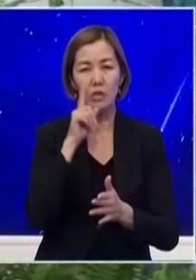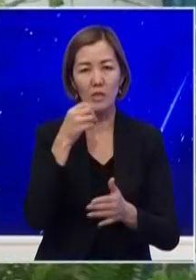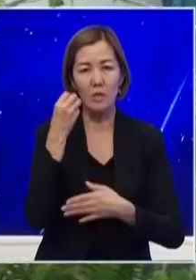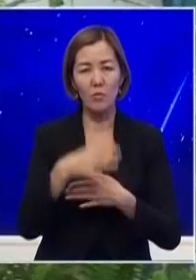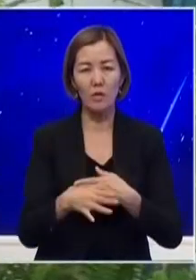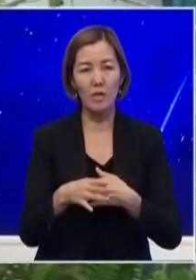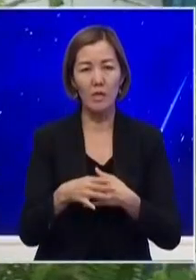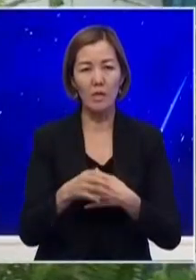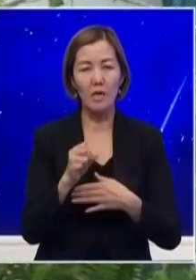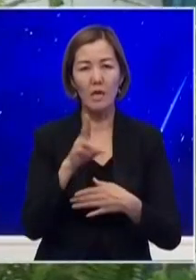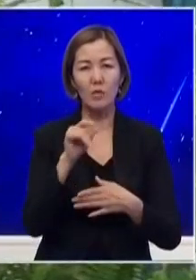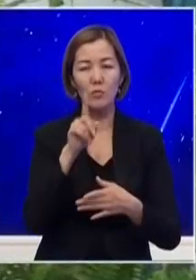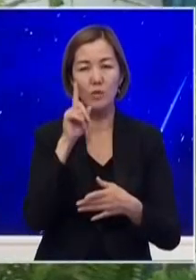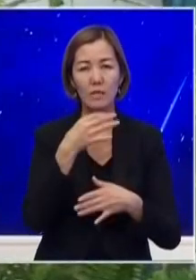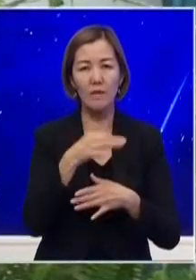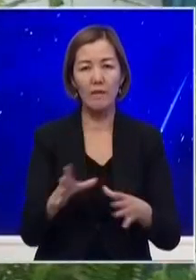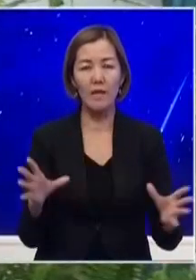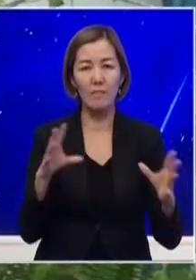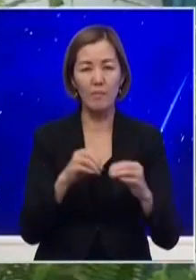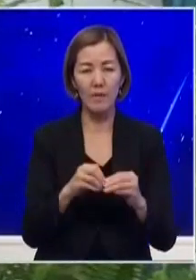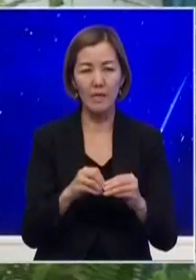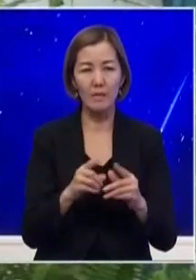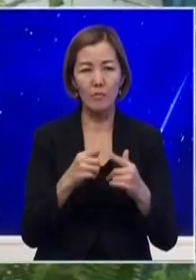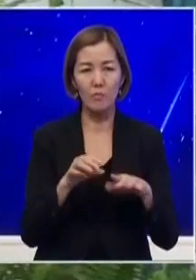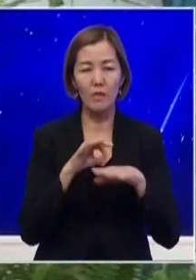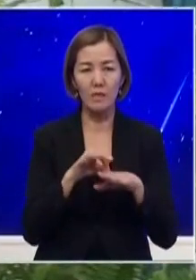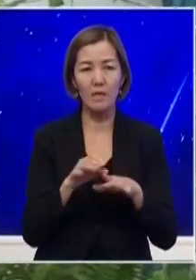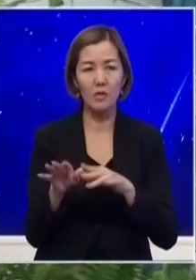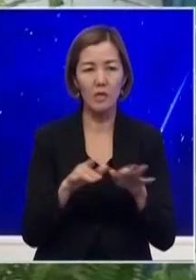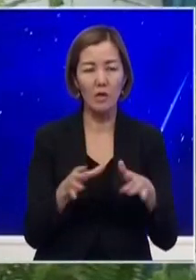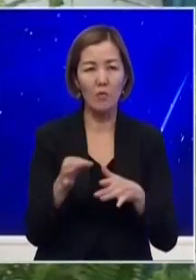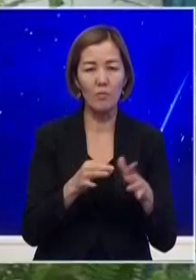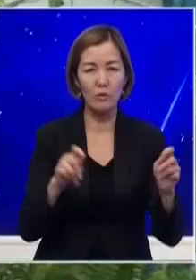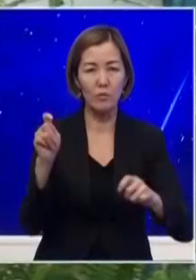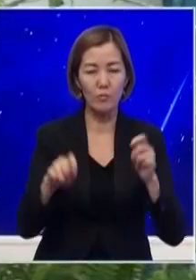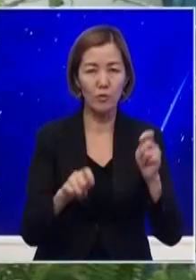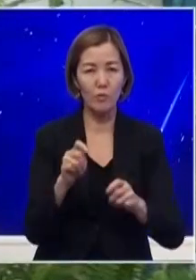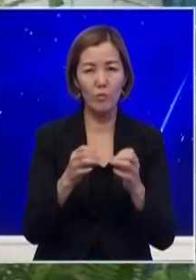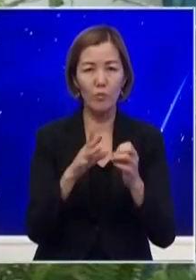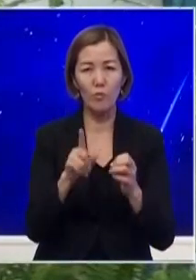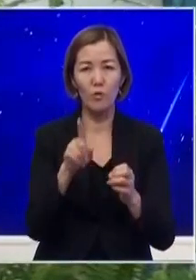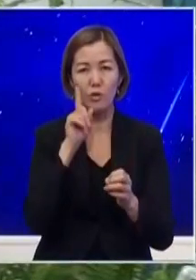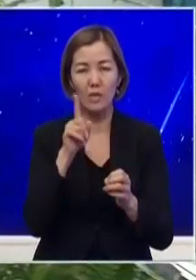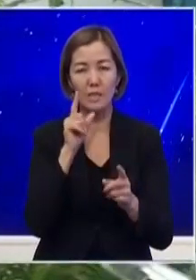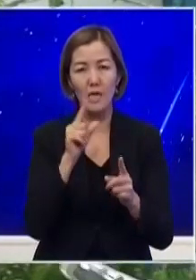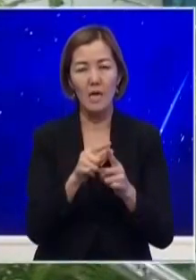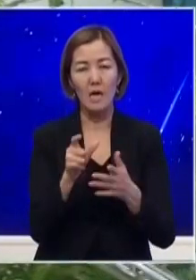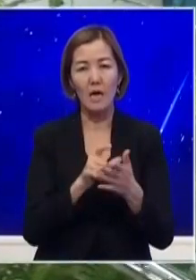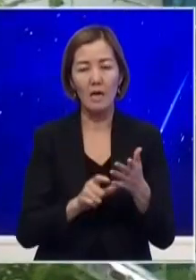және аудандық Ақсу жастары филиалымен бірлесе отырып ұйымдастырылған шараға облысымыздың түкпір-түкпірінен 14 жас ақын бақ